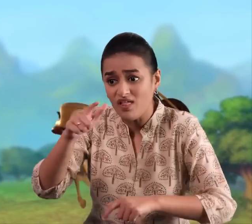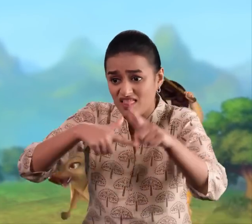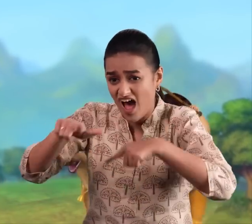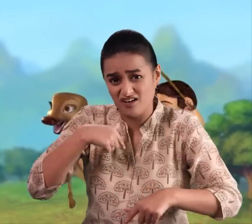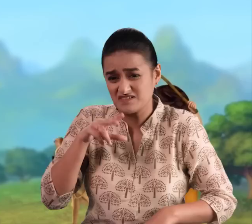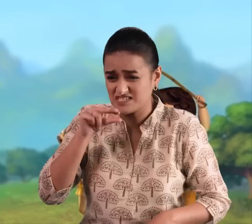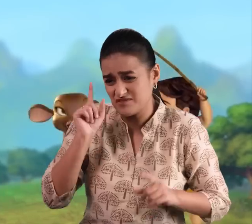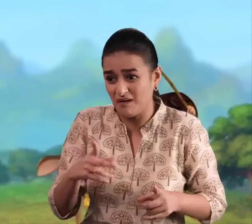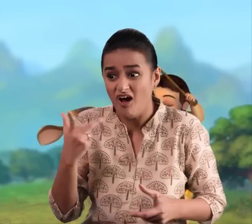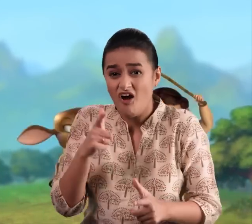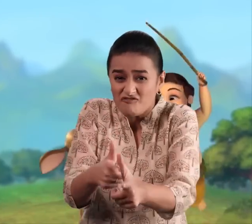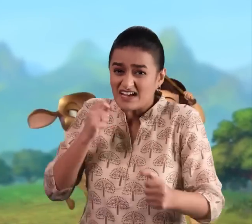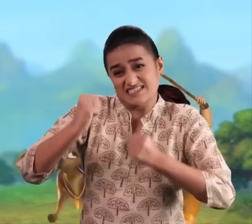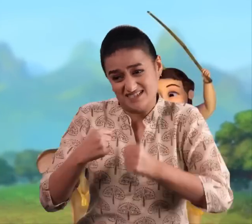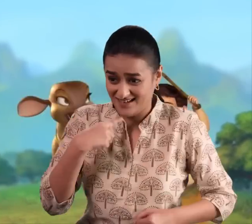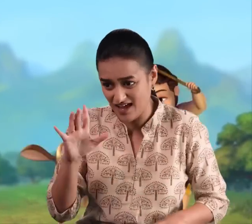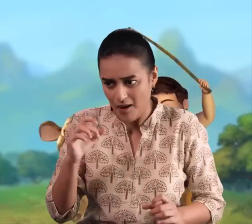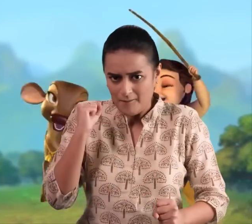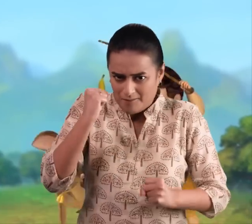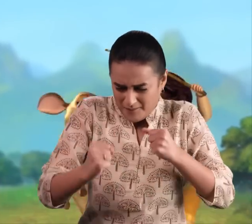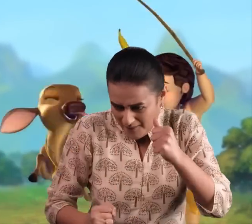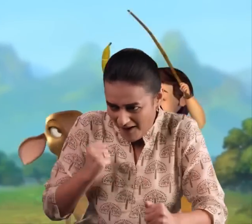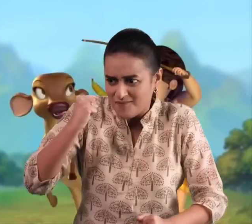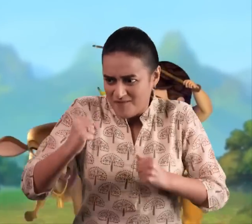मुझे तुम्हारी भाषा में तुम्हें तेज दौड़ने को कहना पड़ेगा।